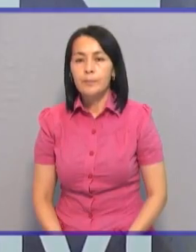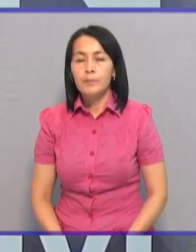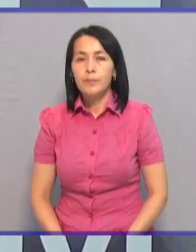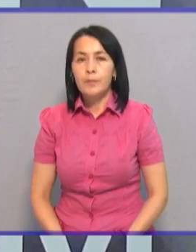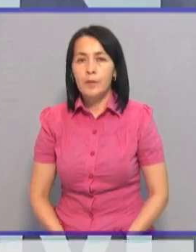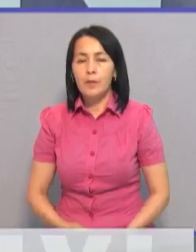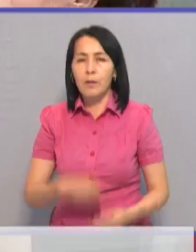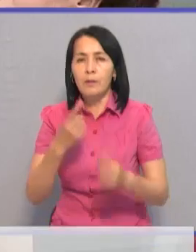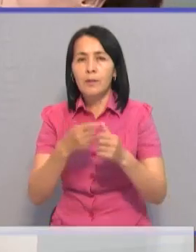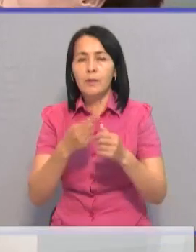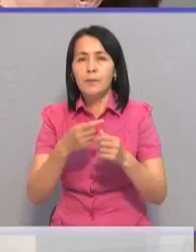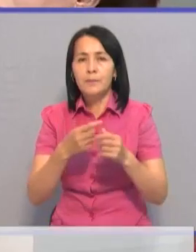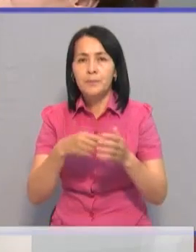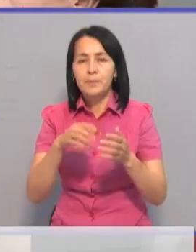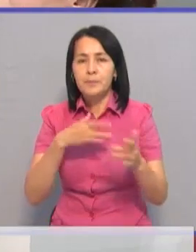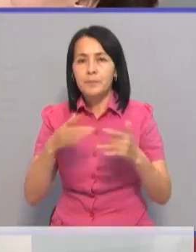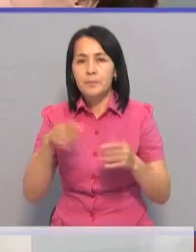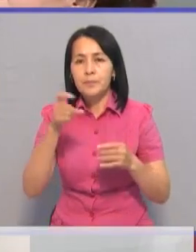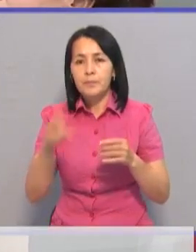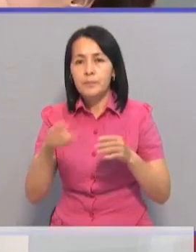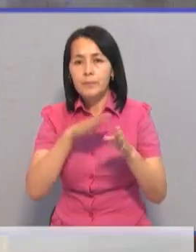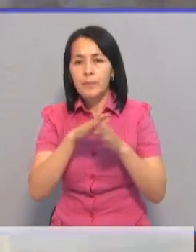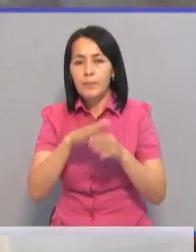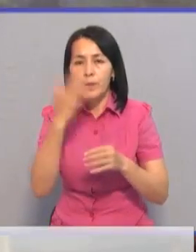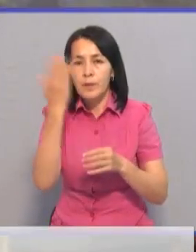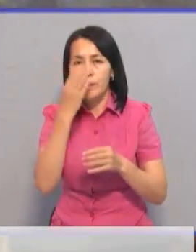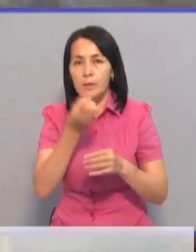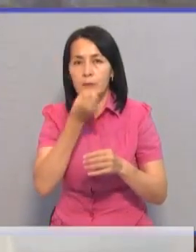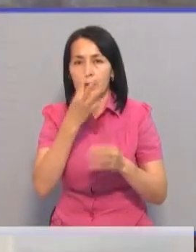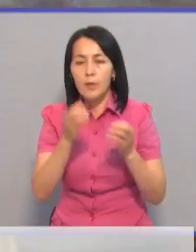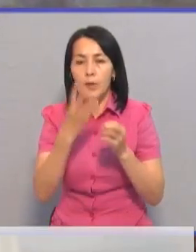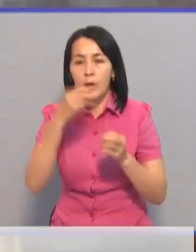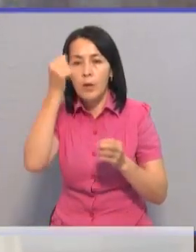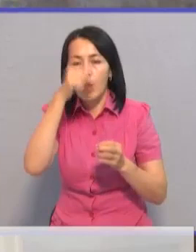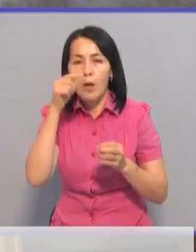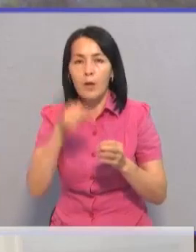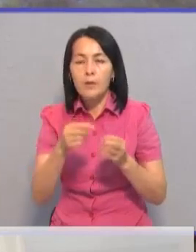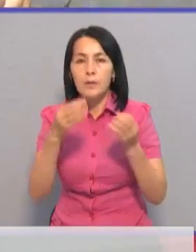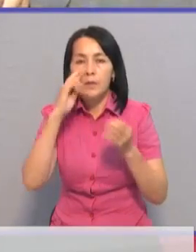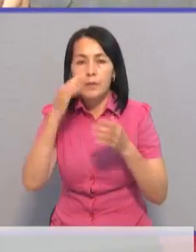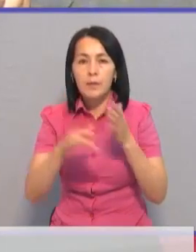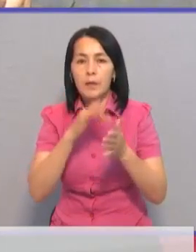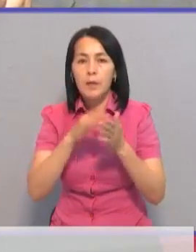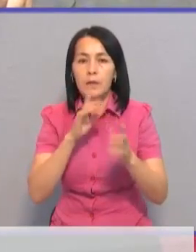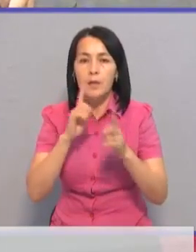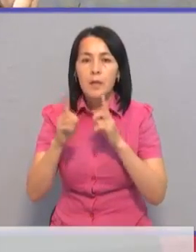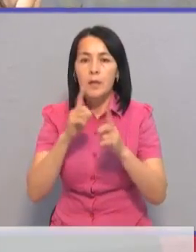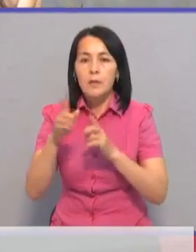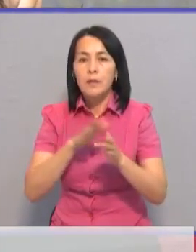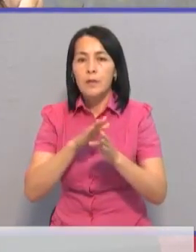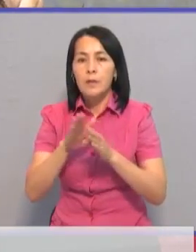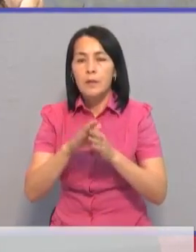Атақты режиссер Сергей Дворцовыйдың жетекшілігімен түсірілген «Тюльпан» фильміне 15 жыл. Осыған орай Шымкентте пресс-конференция